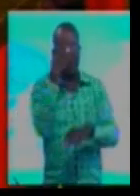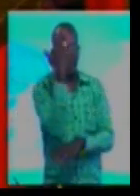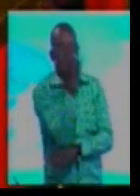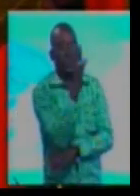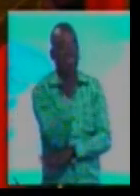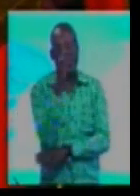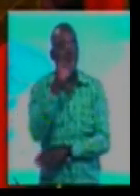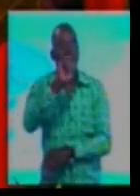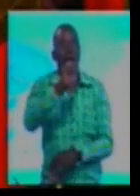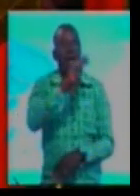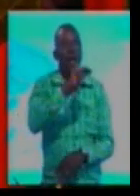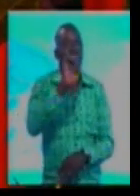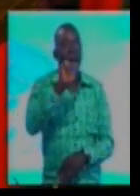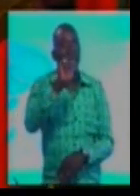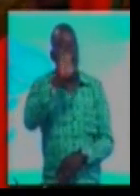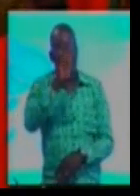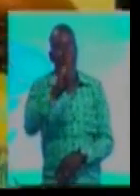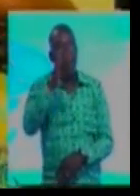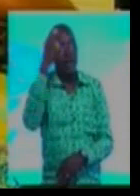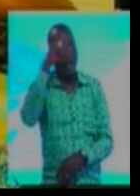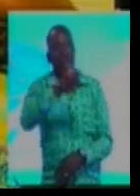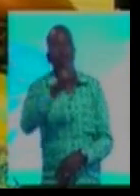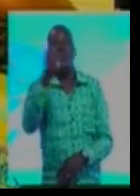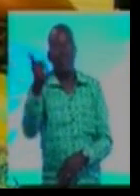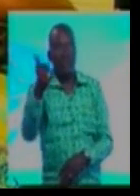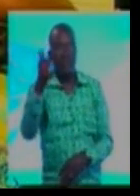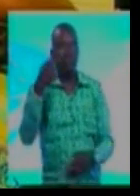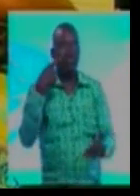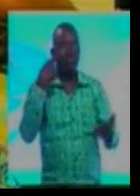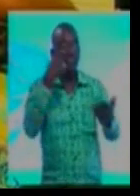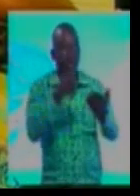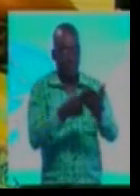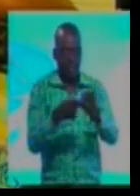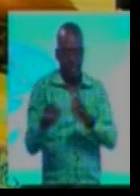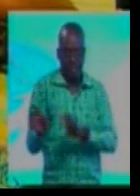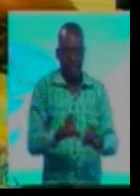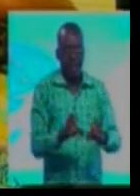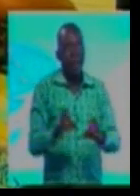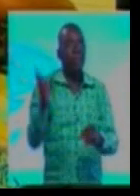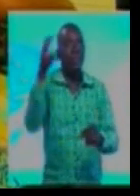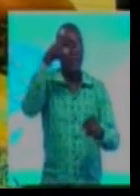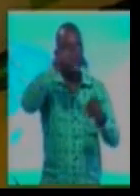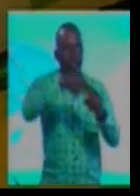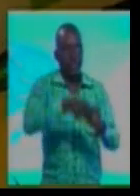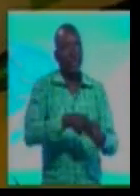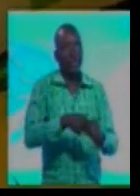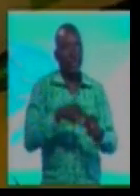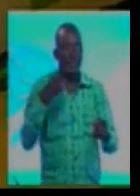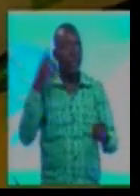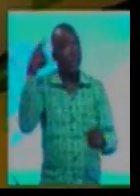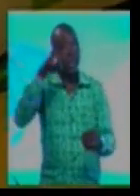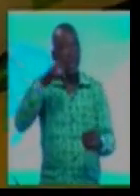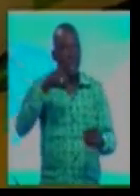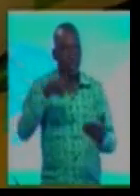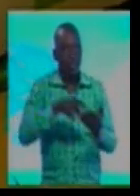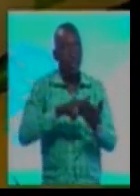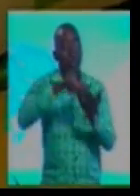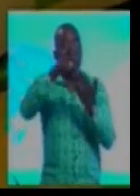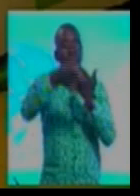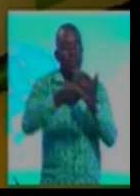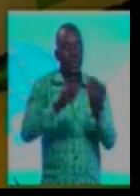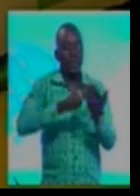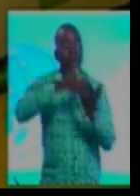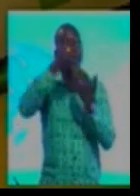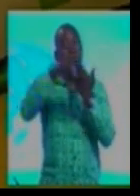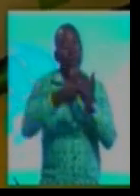projet Anacard et le projet Barfood. C'est le constat fait par les participants à la deuxième session de revue des projets et programmes